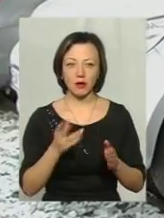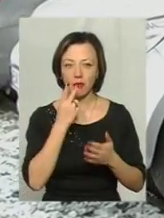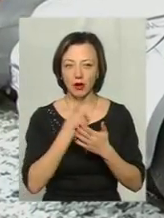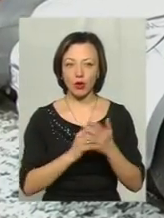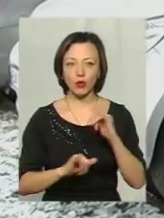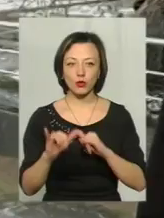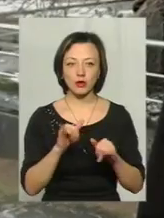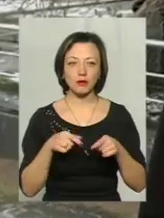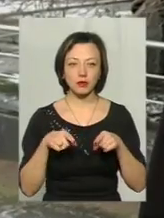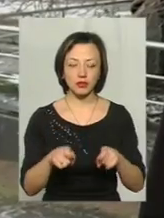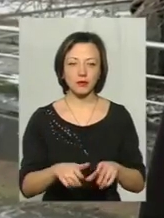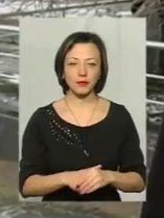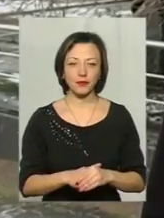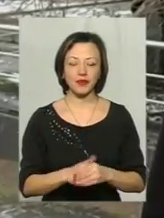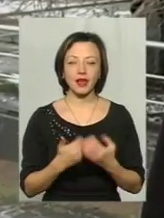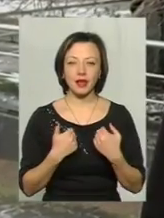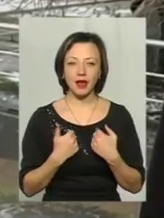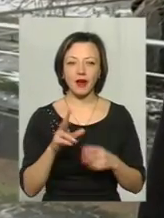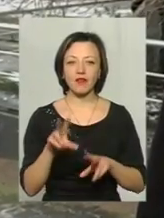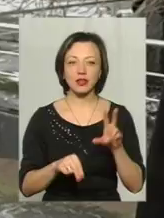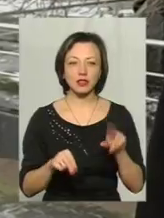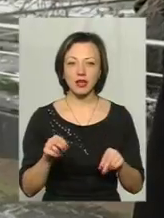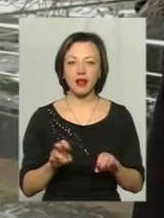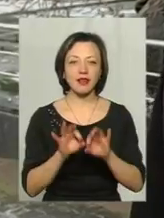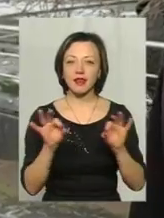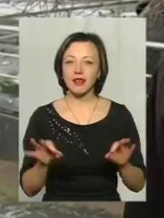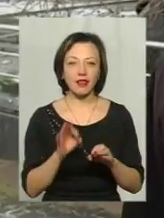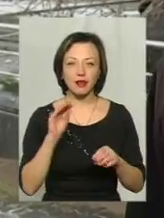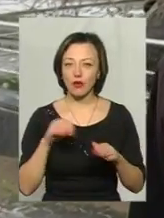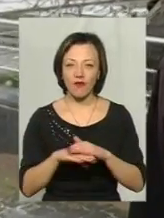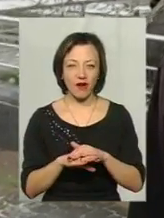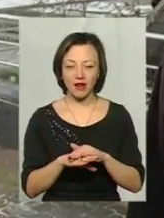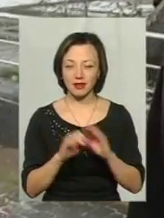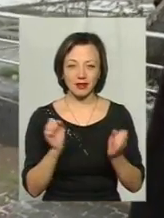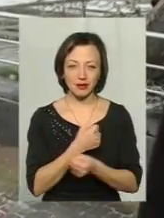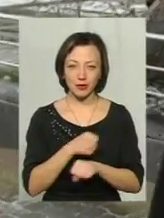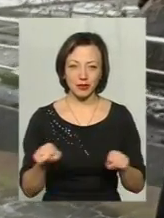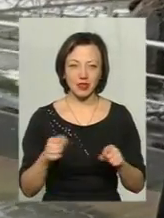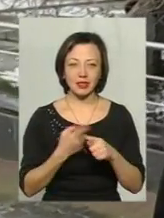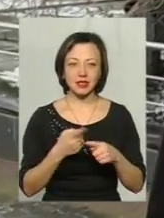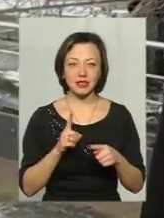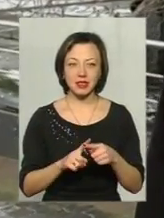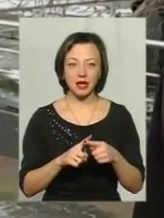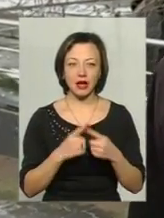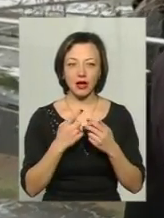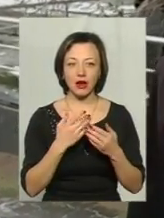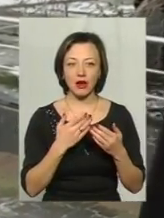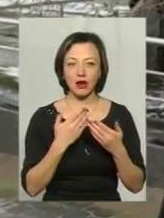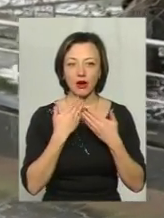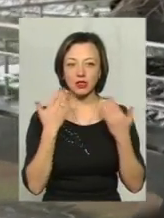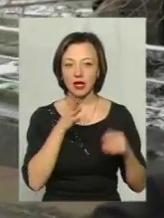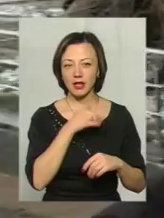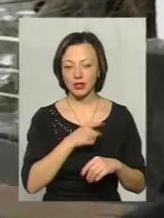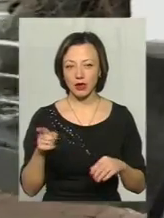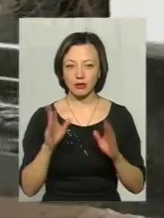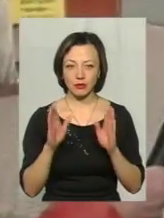кому куди біжать. Я вважаю, що ніде не сховаєшся. Ніде не сховаєшся. Це останній час буде, та і все,